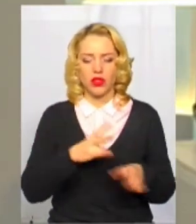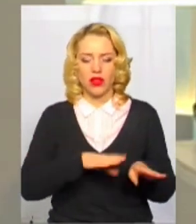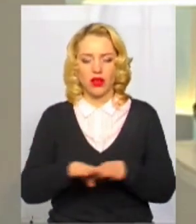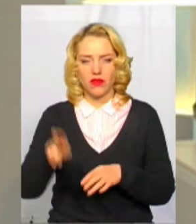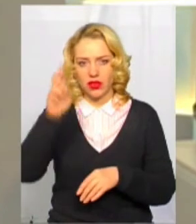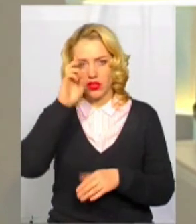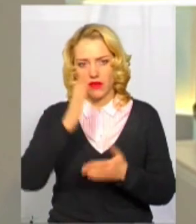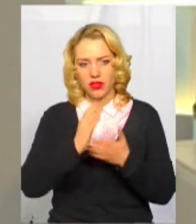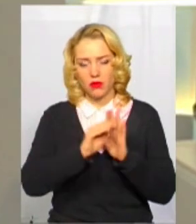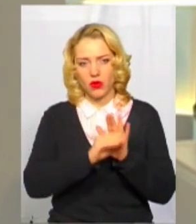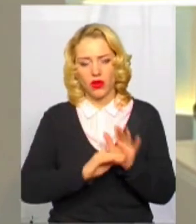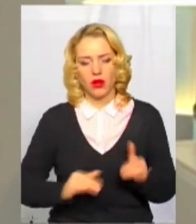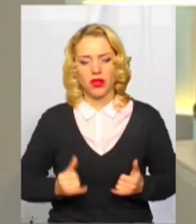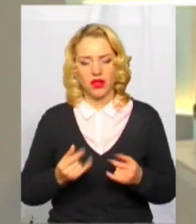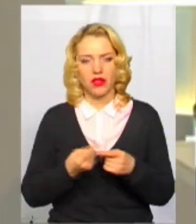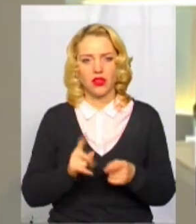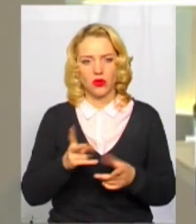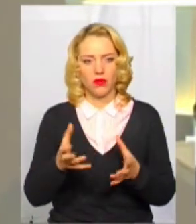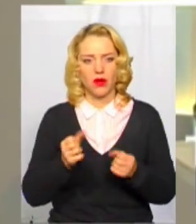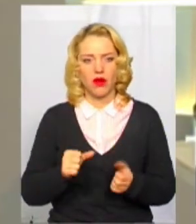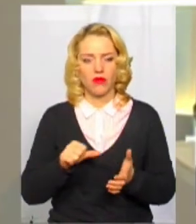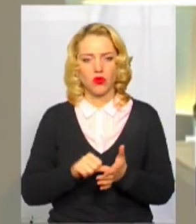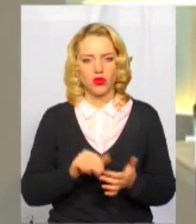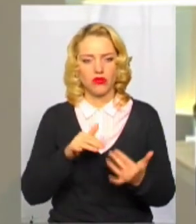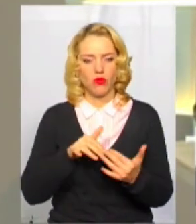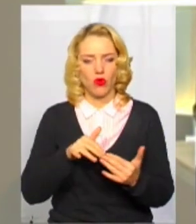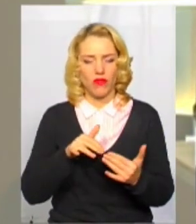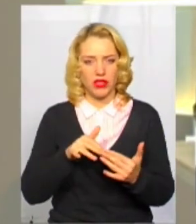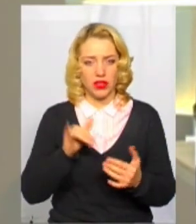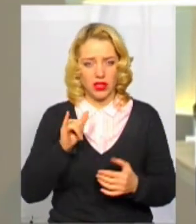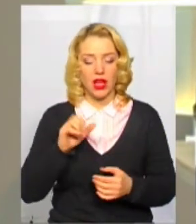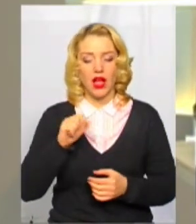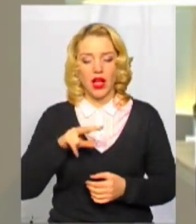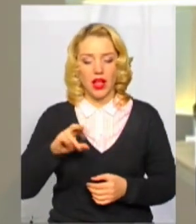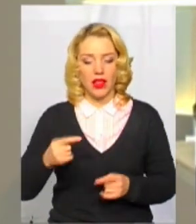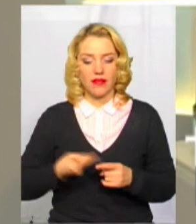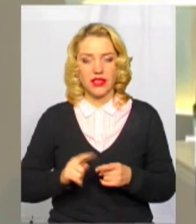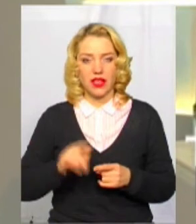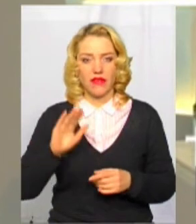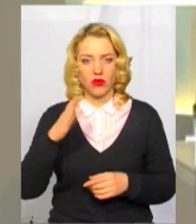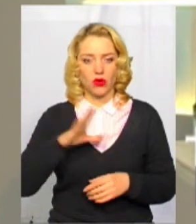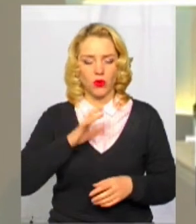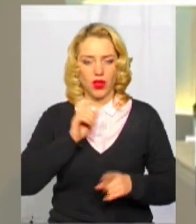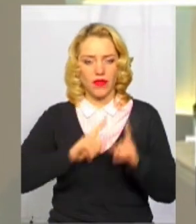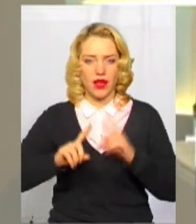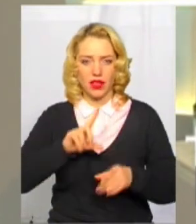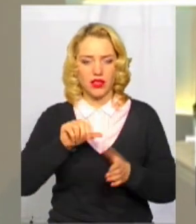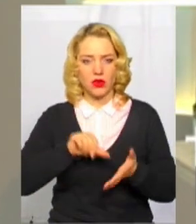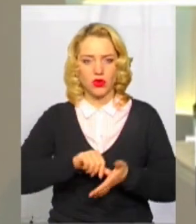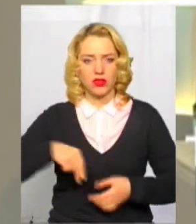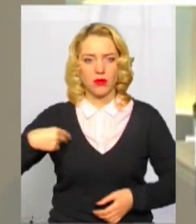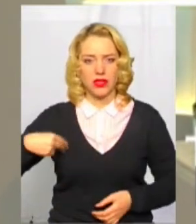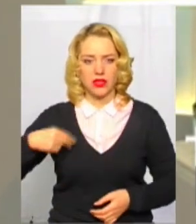є тільки програма для тих, хто приймав участь в бойових діях. Але в цей вівторок відбулася нарада за участю